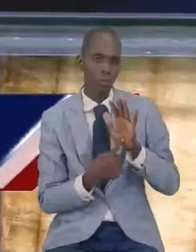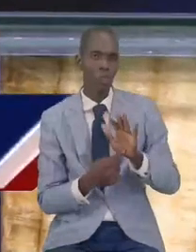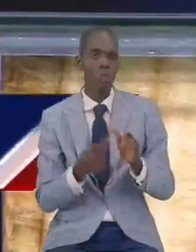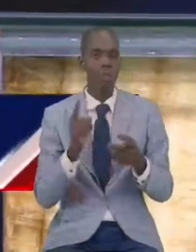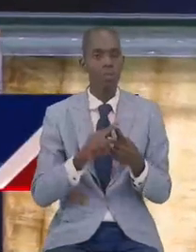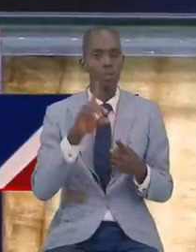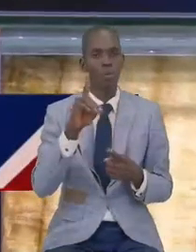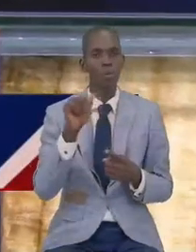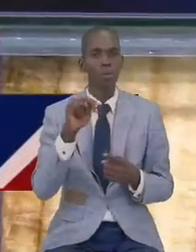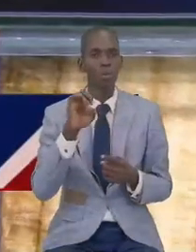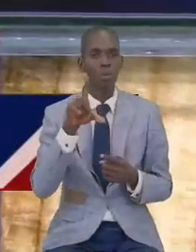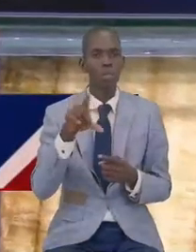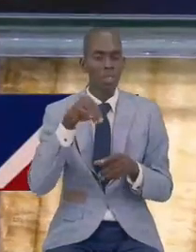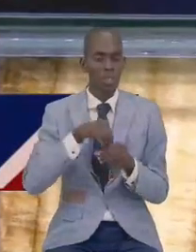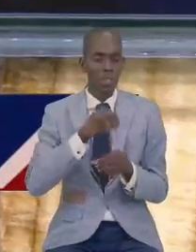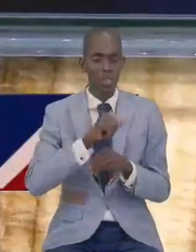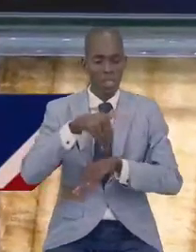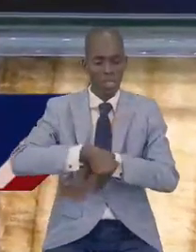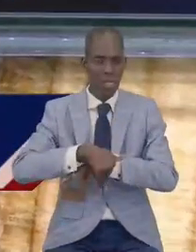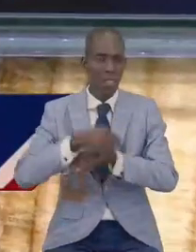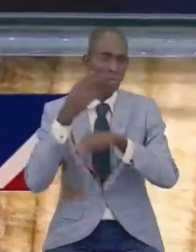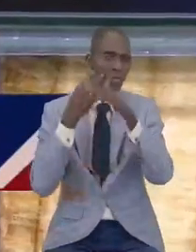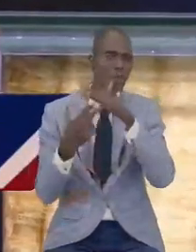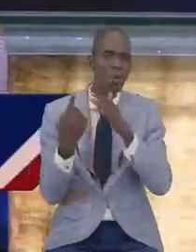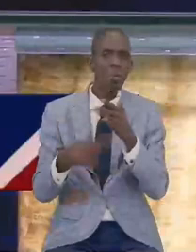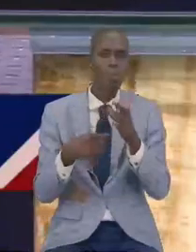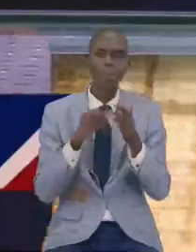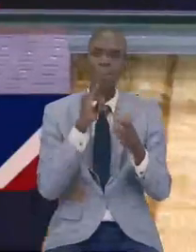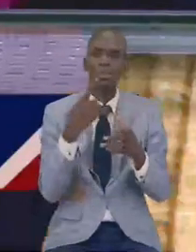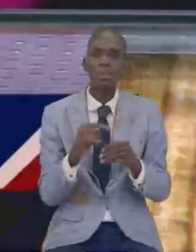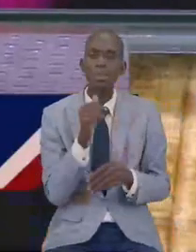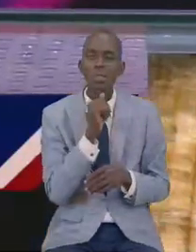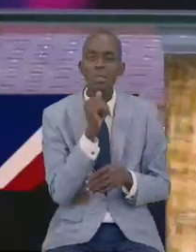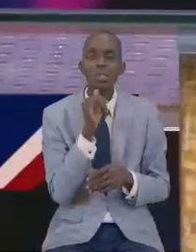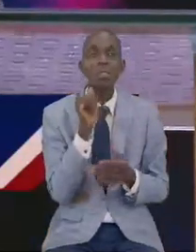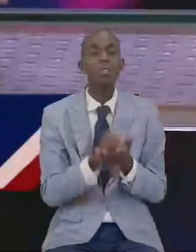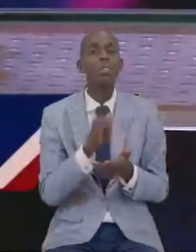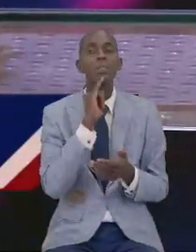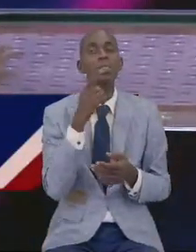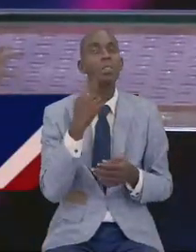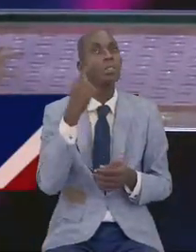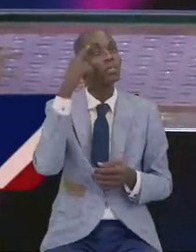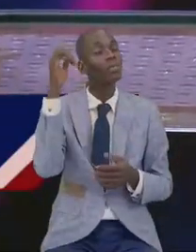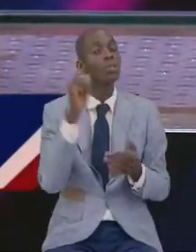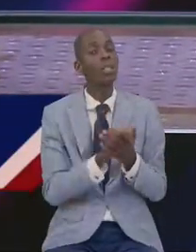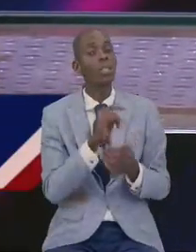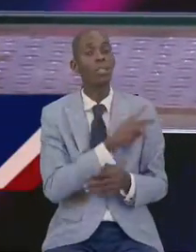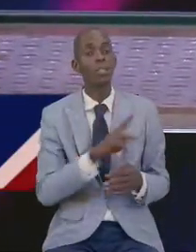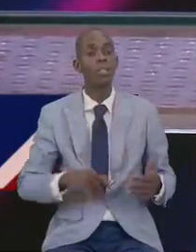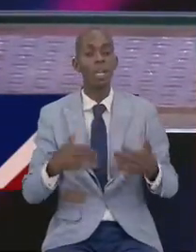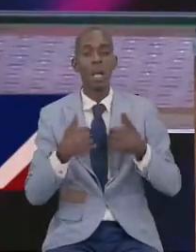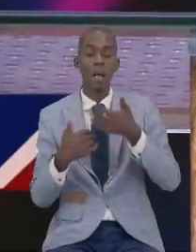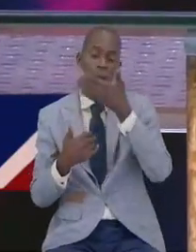Alors, le secret fut révélé à Daniel dans une vision pendant la nuit. C'est la vision qu'avait oubliée Nebuchadnezzar. Et